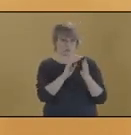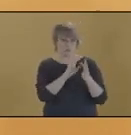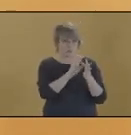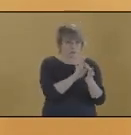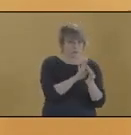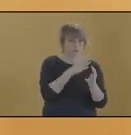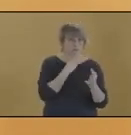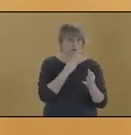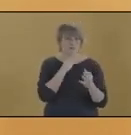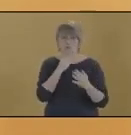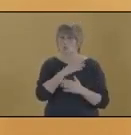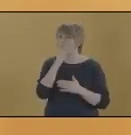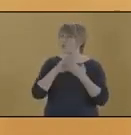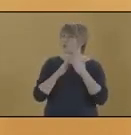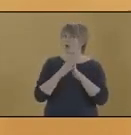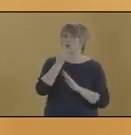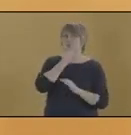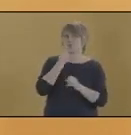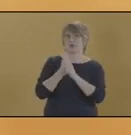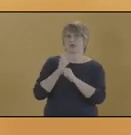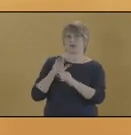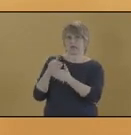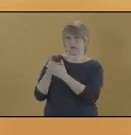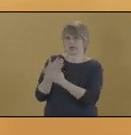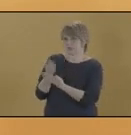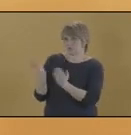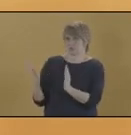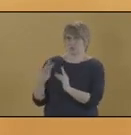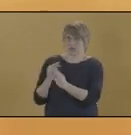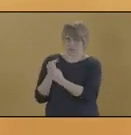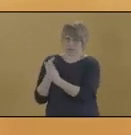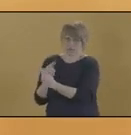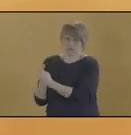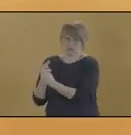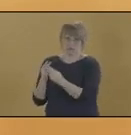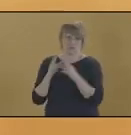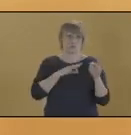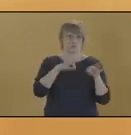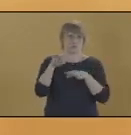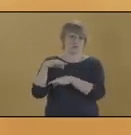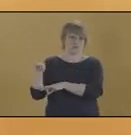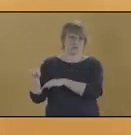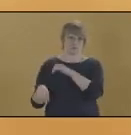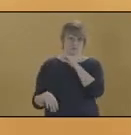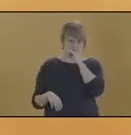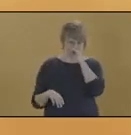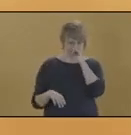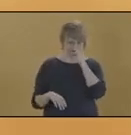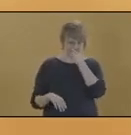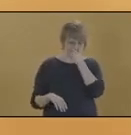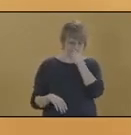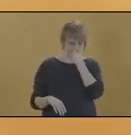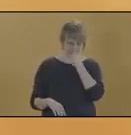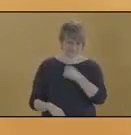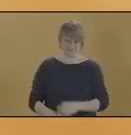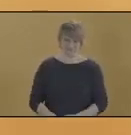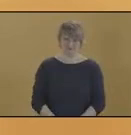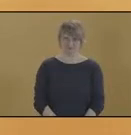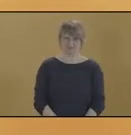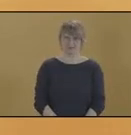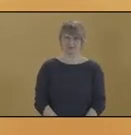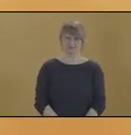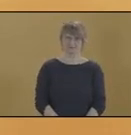des außerschulischen Anbieters anpassen und dementsprechend durchführen. Ich habe Ihnen jetzt noch ein